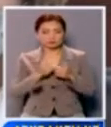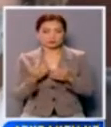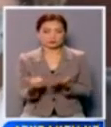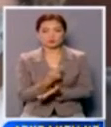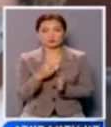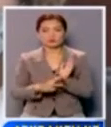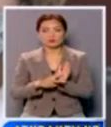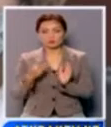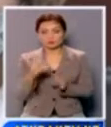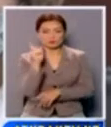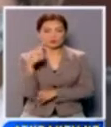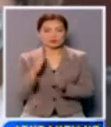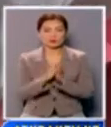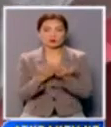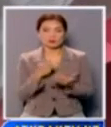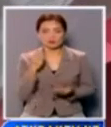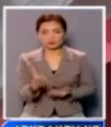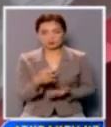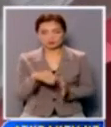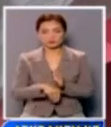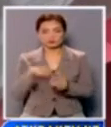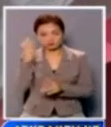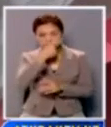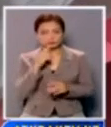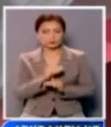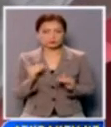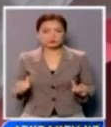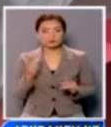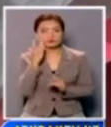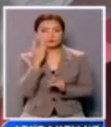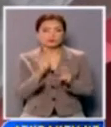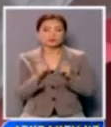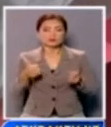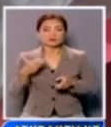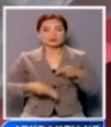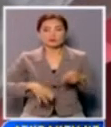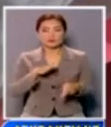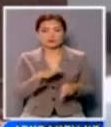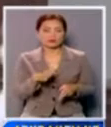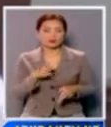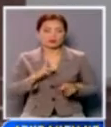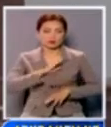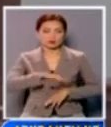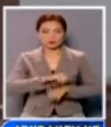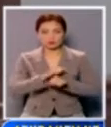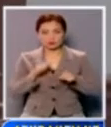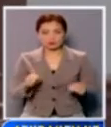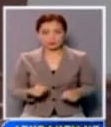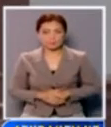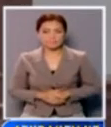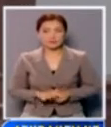еленсе, 183-і үздік аттестат алған. Оқу жылы түлектер үшін салтанатты түрде аяқталмады деп көңілге қаяу түсіруге